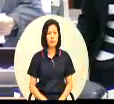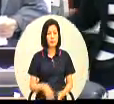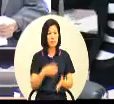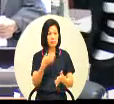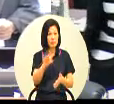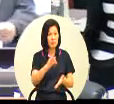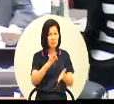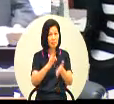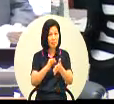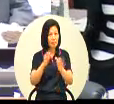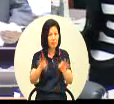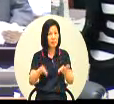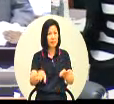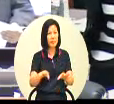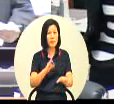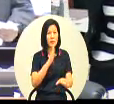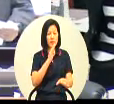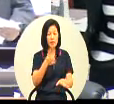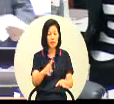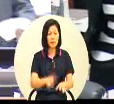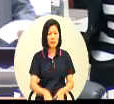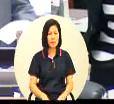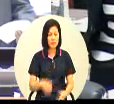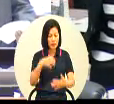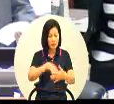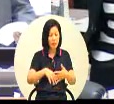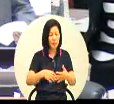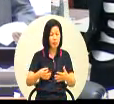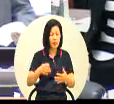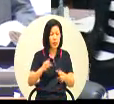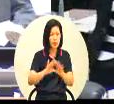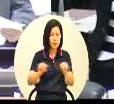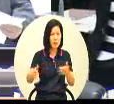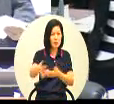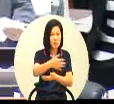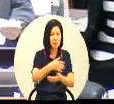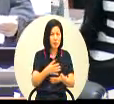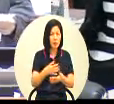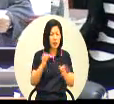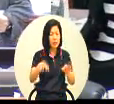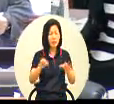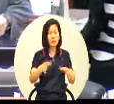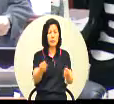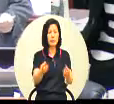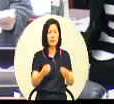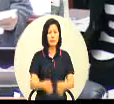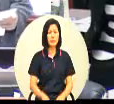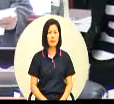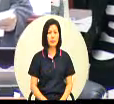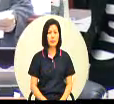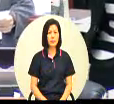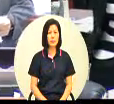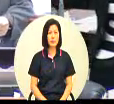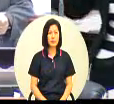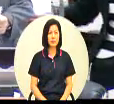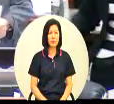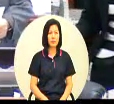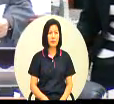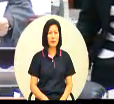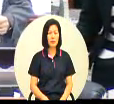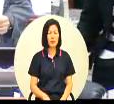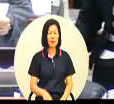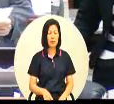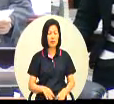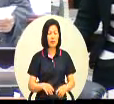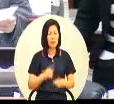是？安可以一管东西，包括我们的土地征收费， 这个没有浪费， 没有浪费。那才一年的时间，为什么运动器材就坏